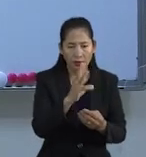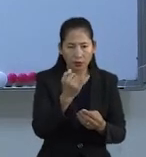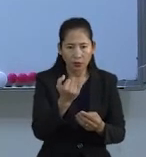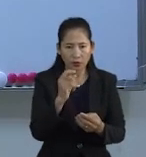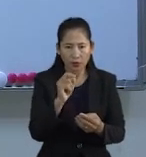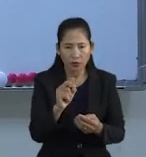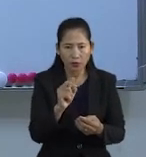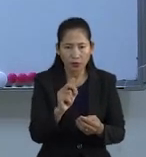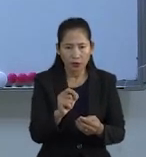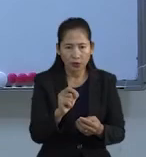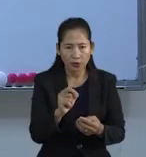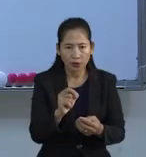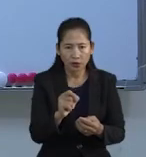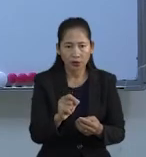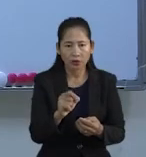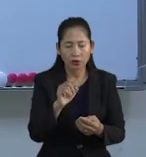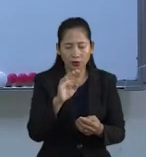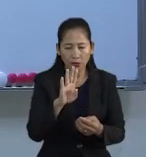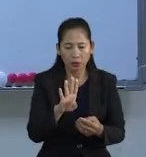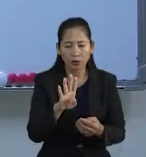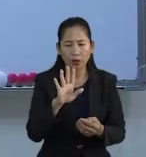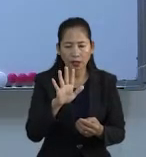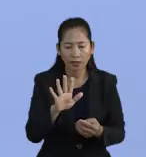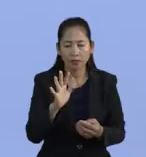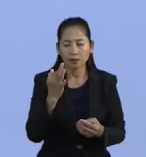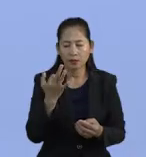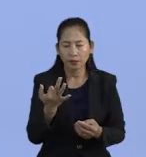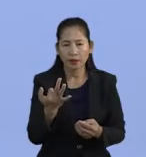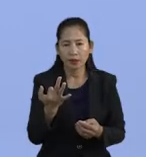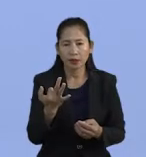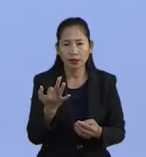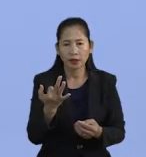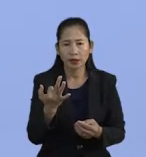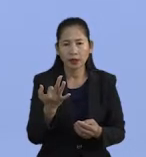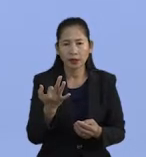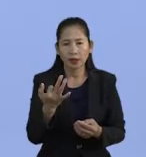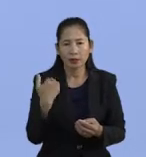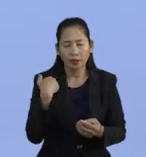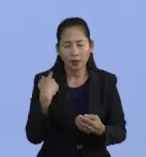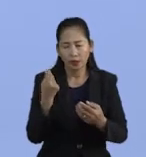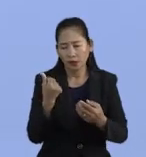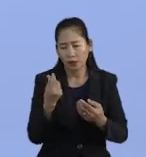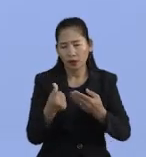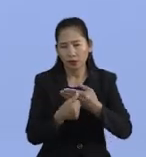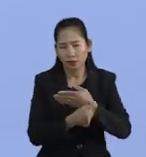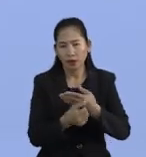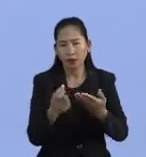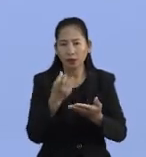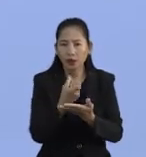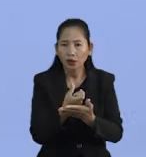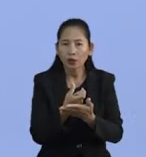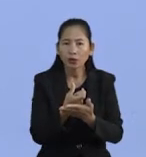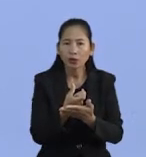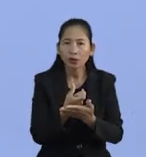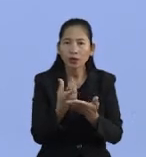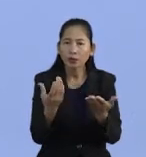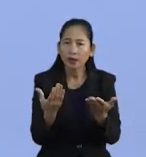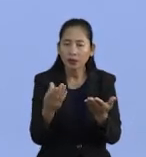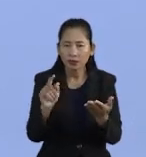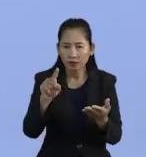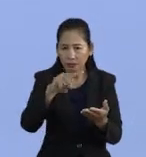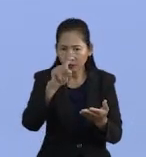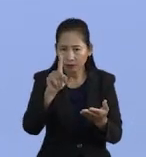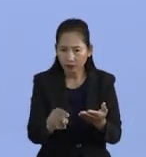sắp bà mùi chọc buôn rời ha sắp bà mùi nế miên đầm lấy đôi mặt đầy nế miên đầm lấy đôi mặt đầy